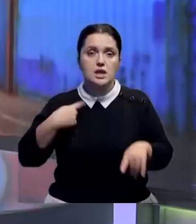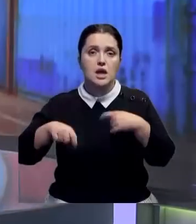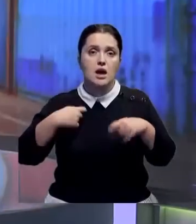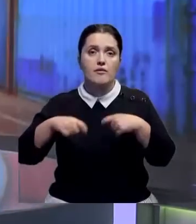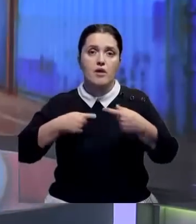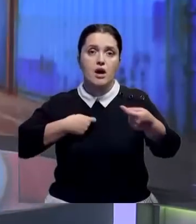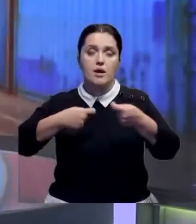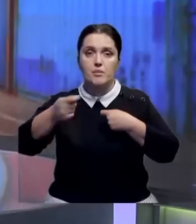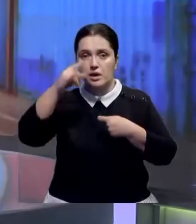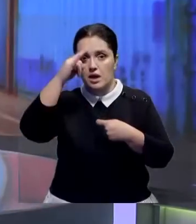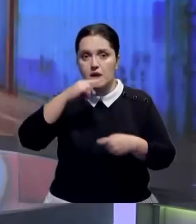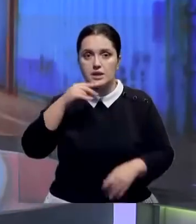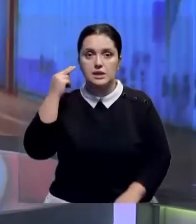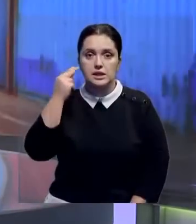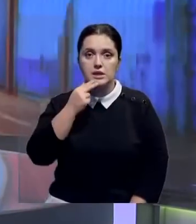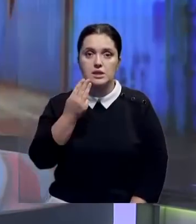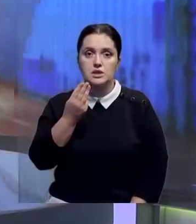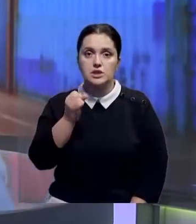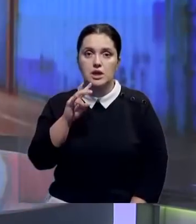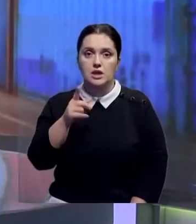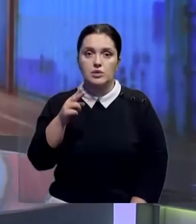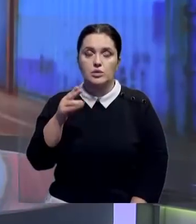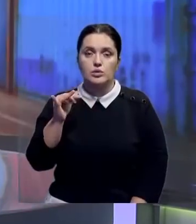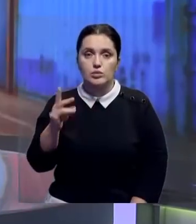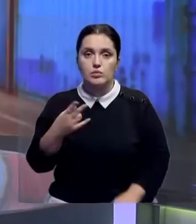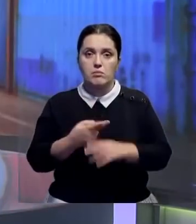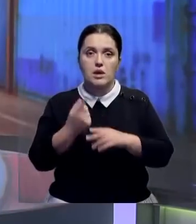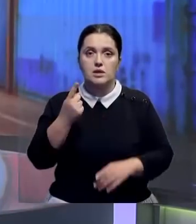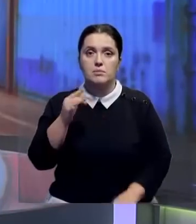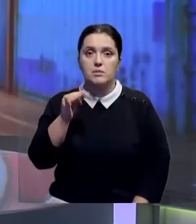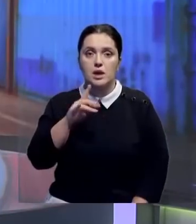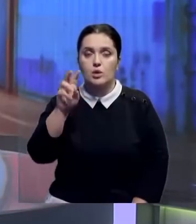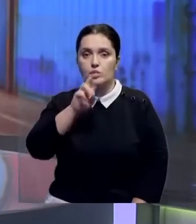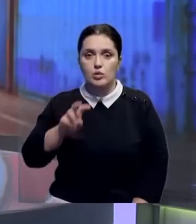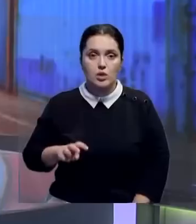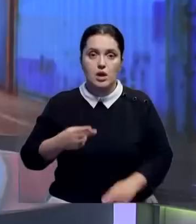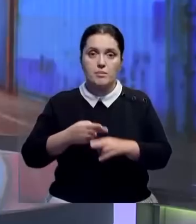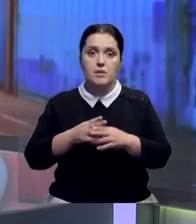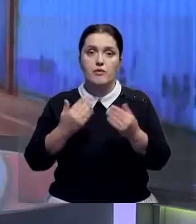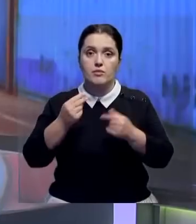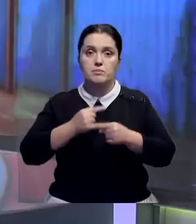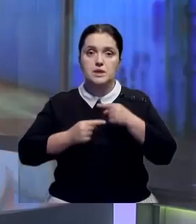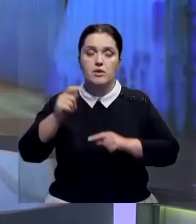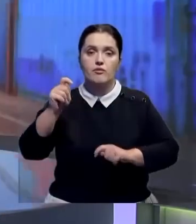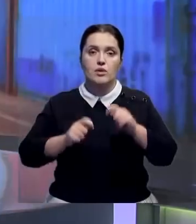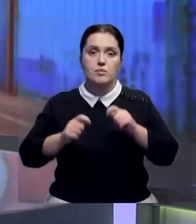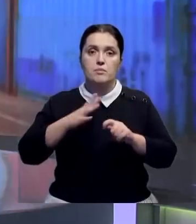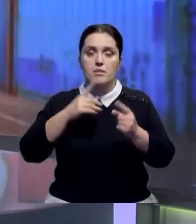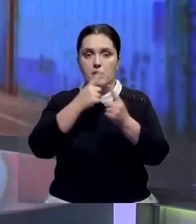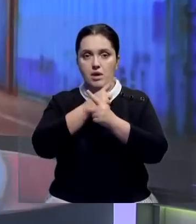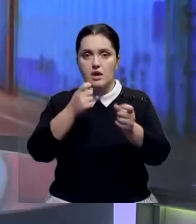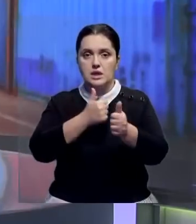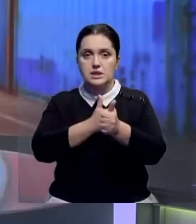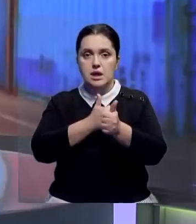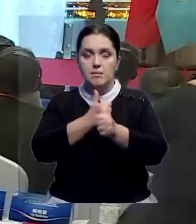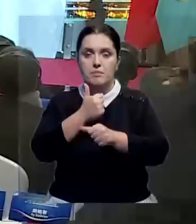Товарооборот между Казахстаном и китайской провинцией Шаньдунь превысил миллиард долларов с начала года. Такие данные сегодня на бизнес-форуме озвучил